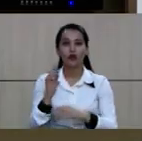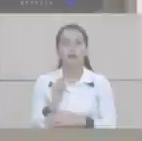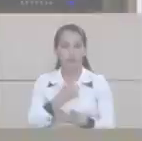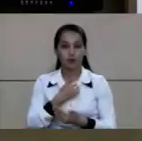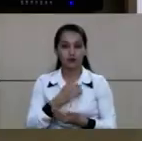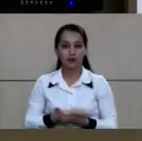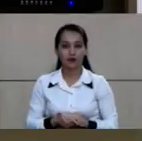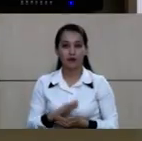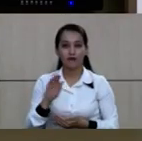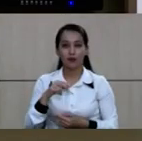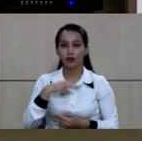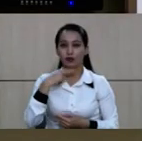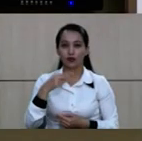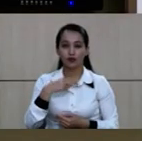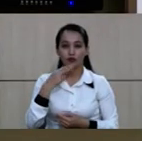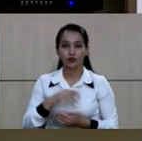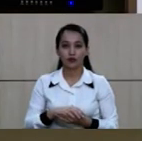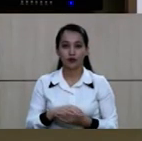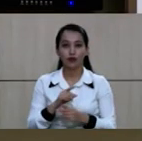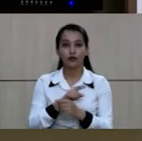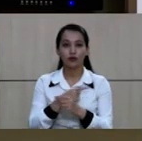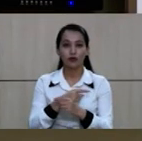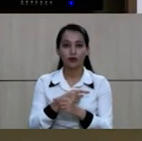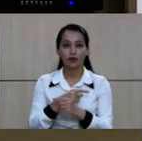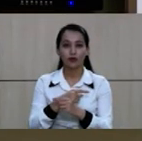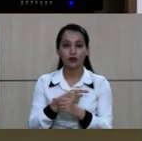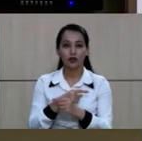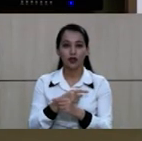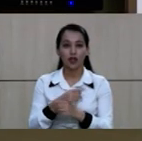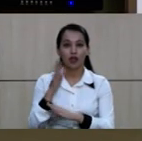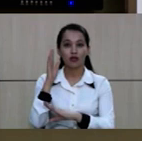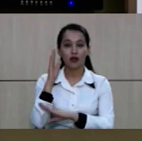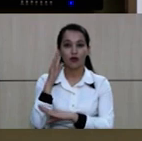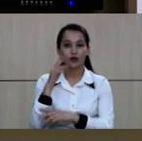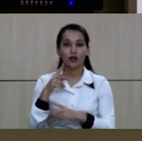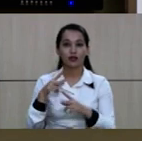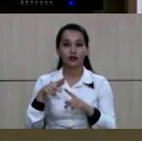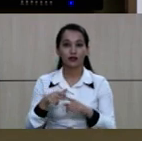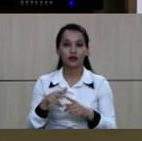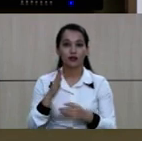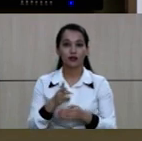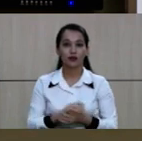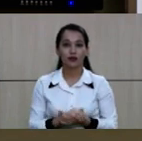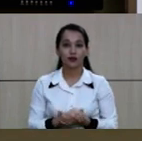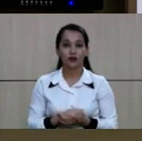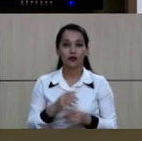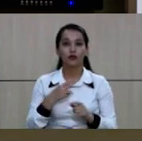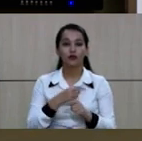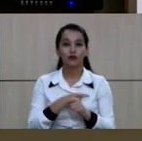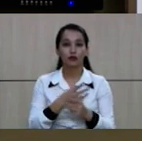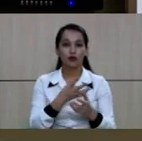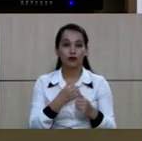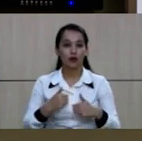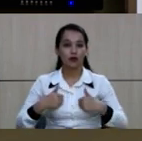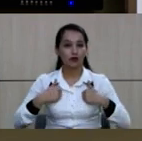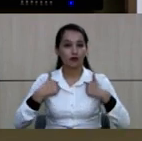va ehtiyotsizlik qilib, uning dumi daraxt orasiga qisilib qoladi. Dumini olishga har qancha